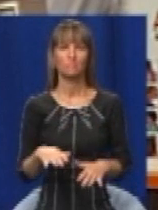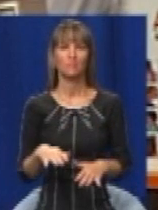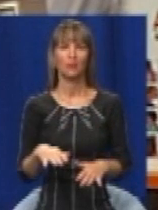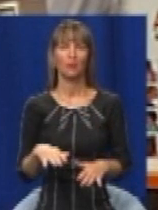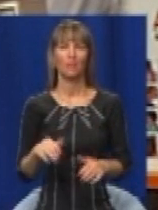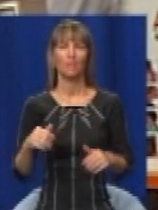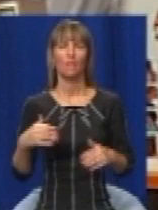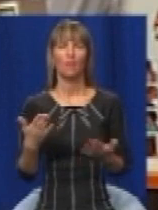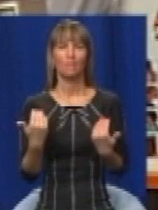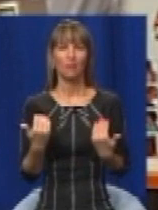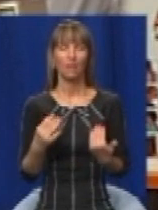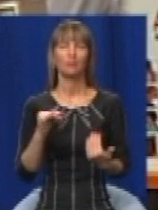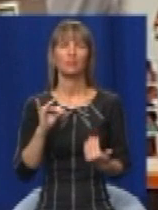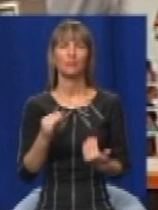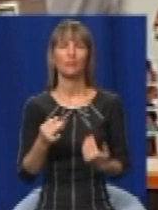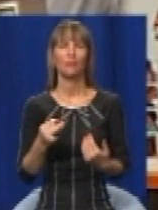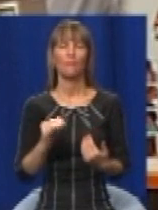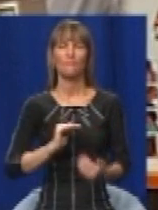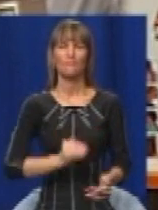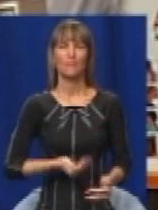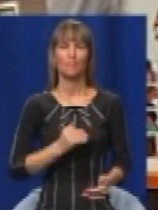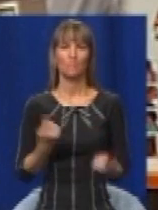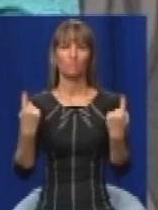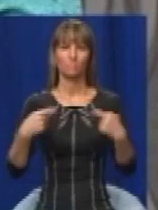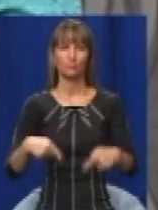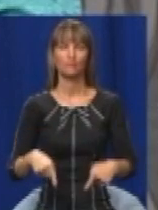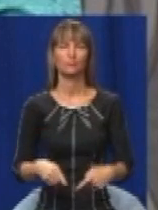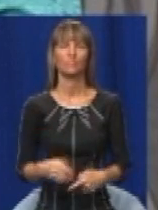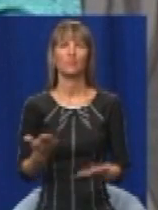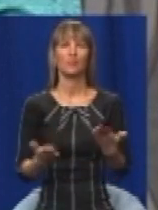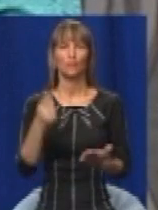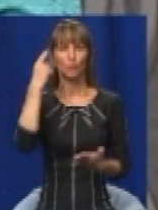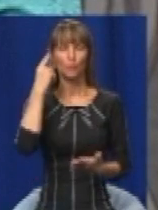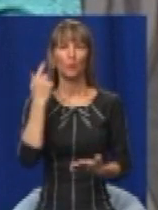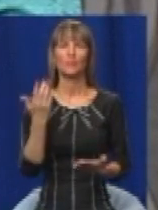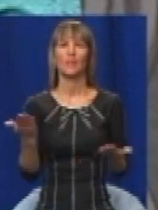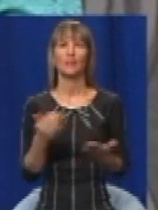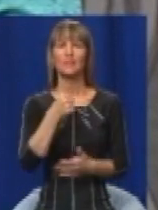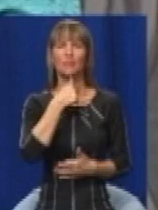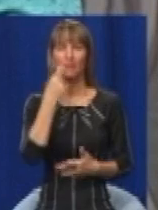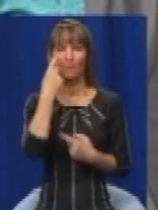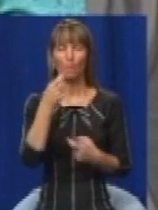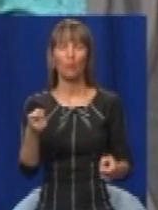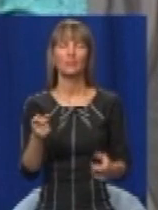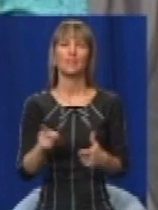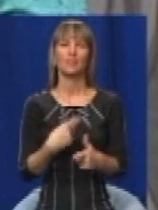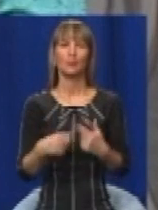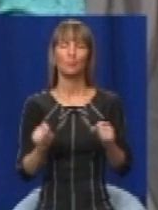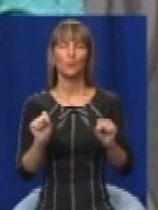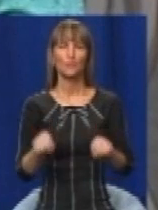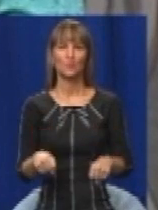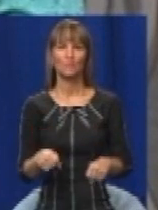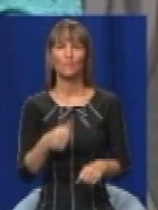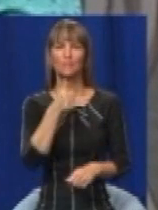так фірма просто полетить вниз. А як думаєш, в яких взагалі засобах інформації, чи, можливо,